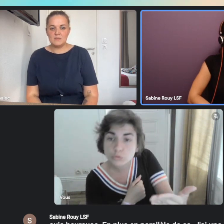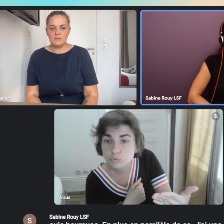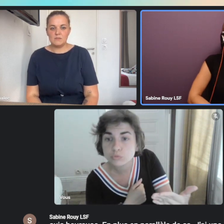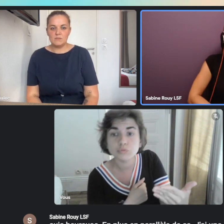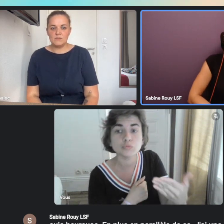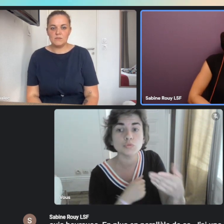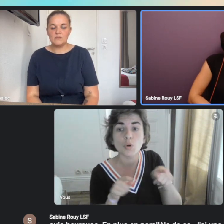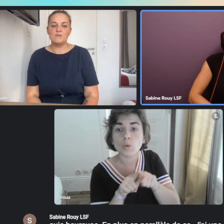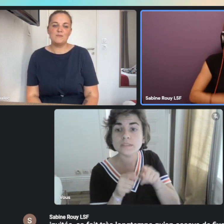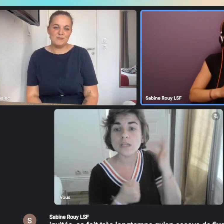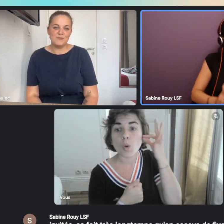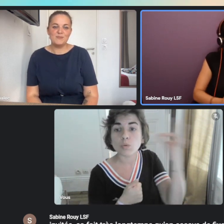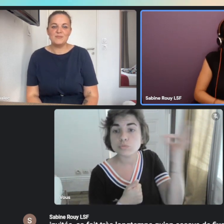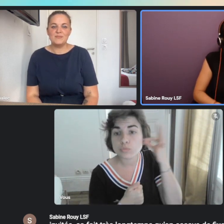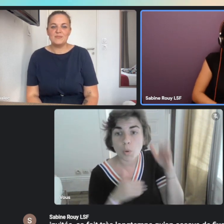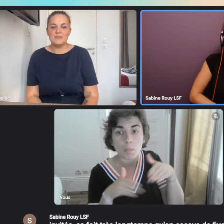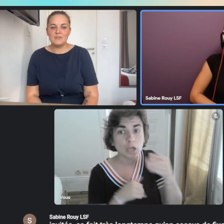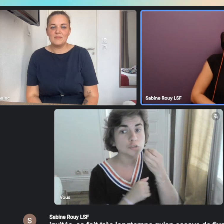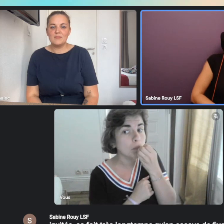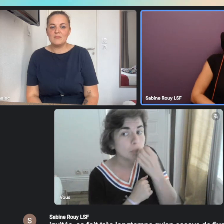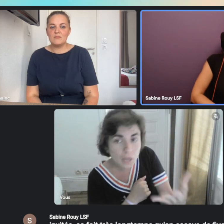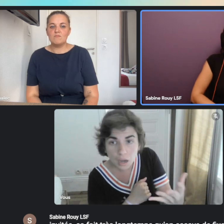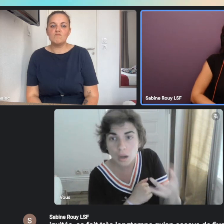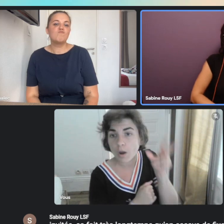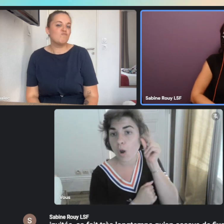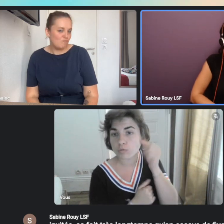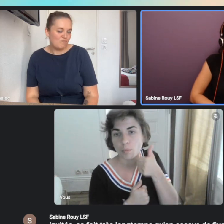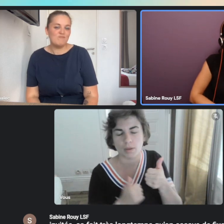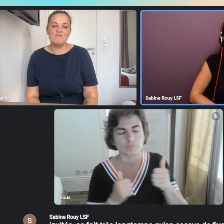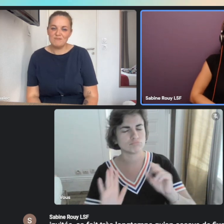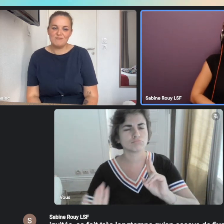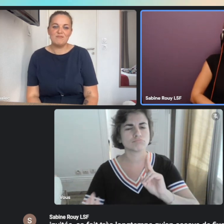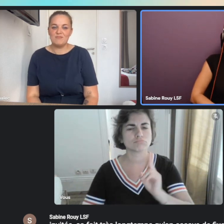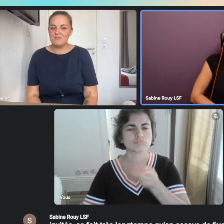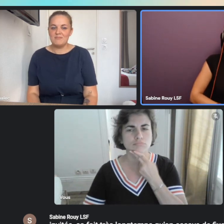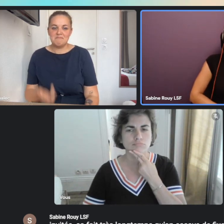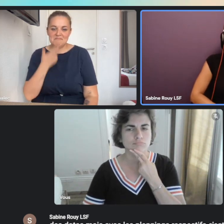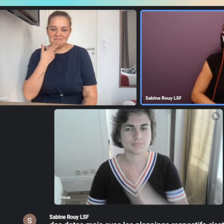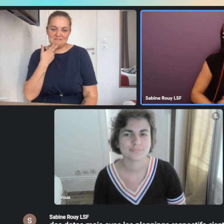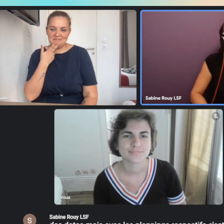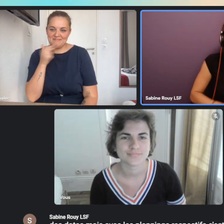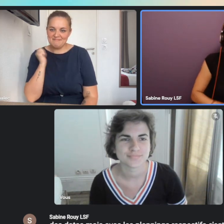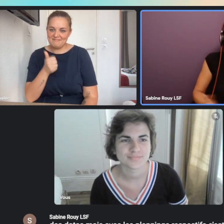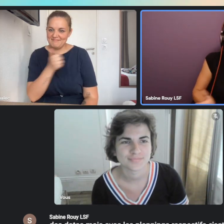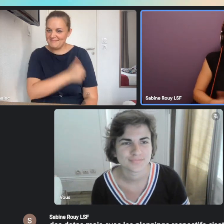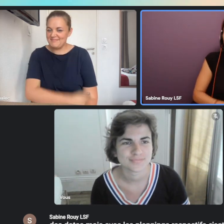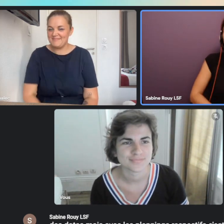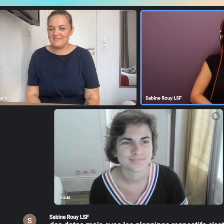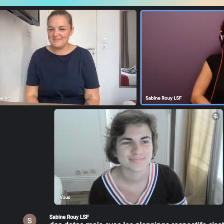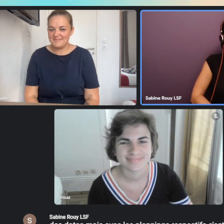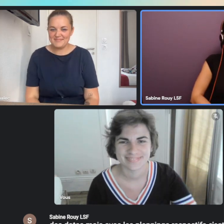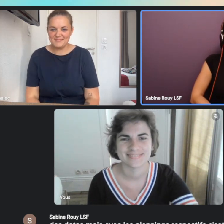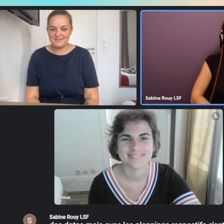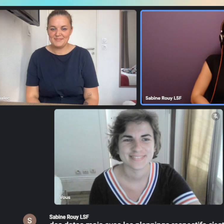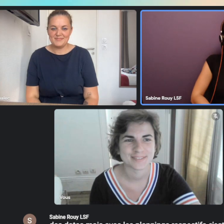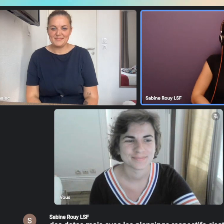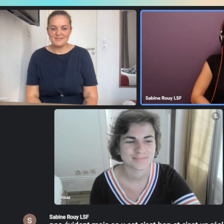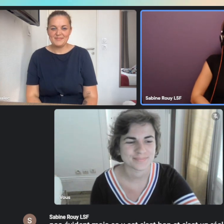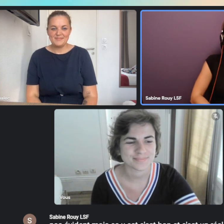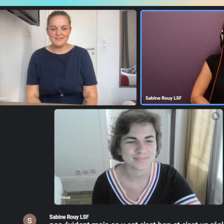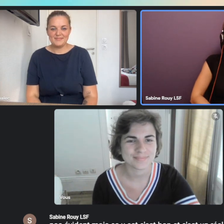Alors, il y a des personnes qui m'ont dit bonjour, qu'a priori le son fonctionne bien, qu'on entend bien, donc parfait, parfait, super.